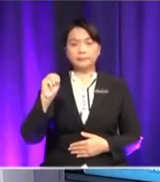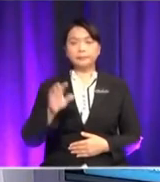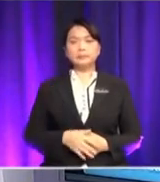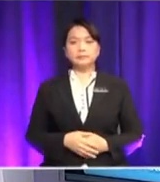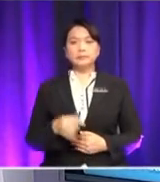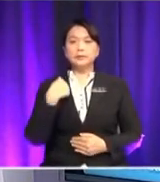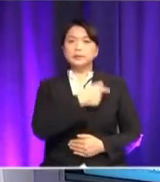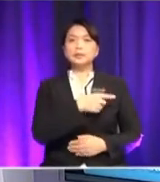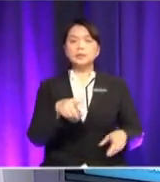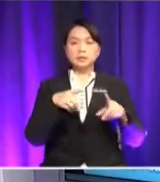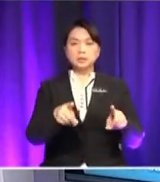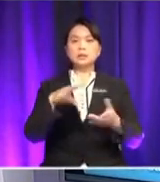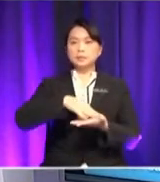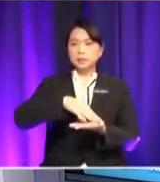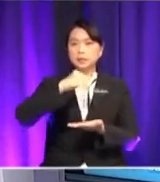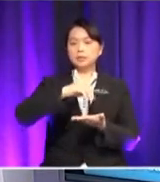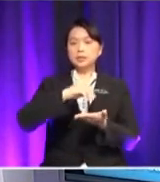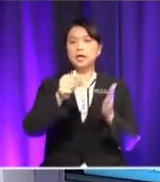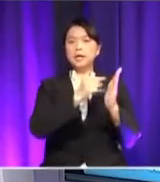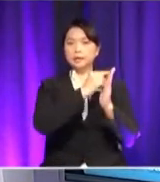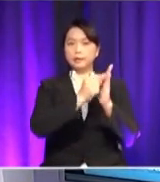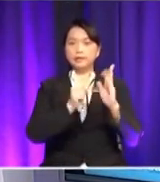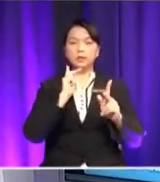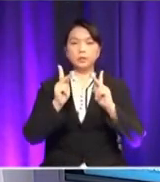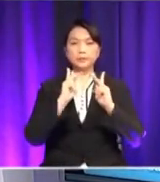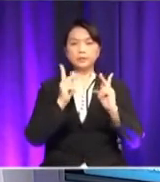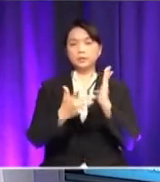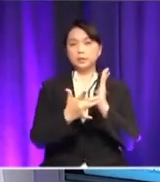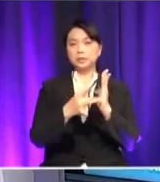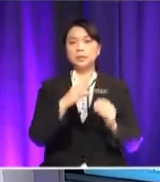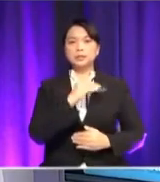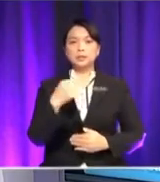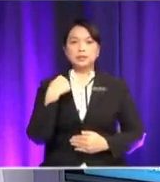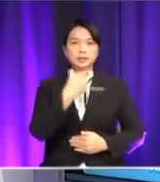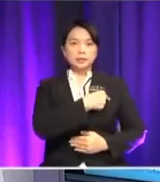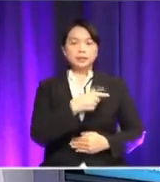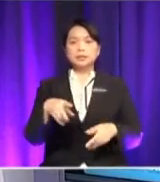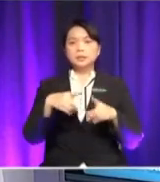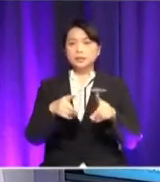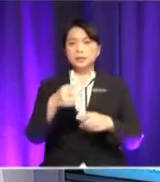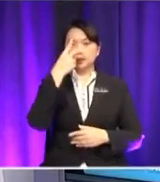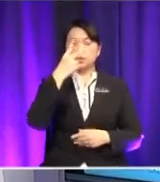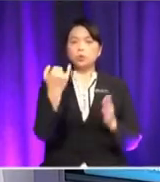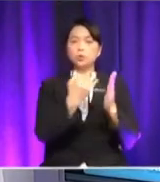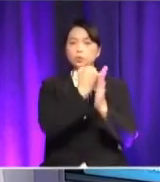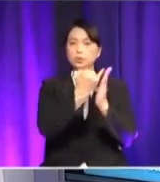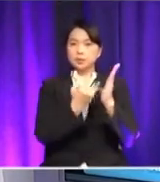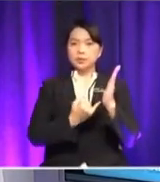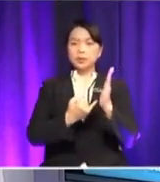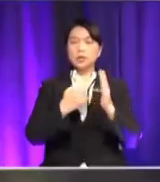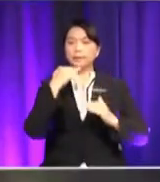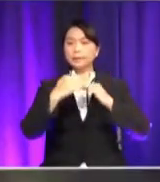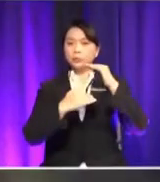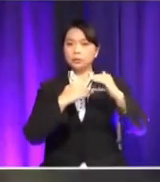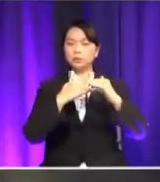qt sedang belajar menembak tepat Jalan grafik komunikasi teknik ke dan kita sedang mendalami meneh ilmu lukisan bangunan jadi